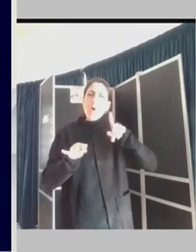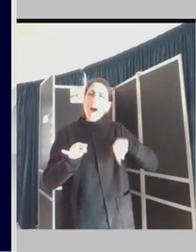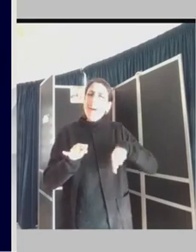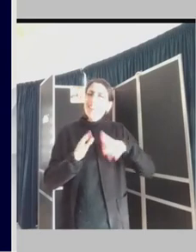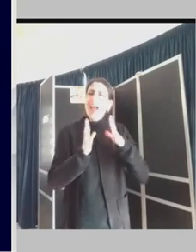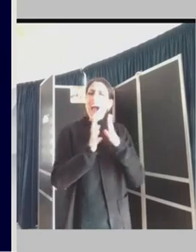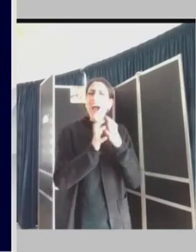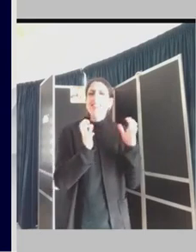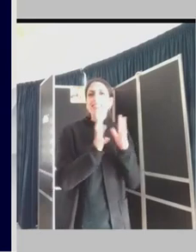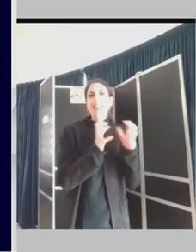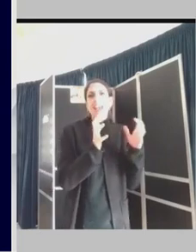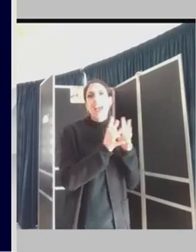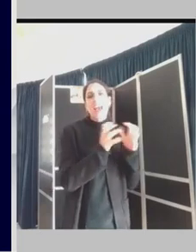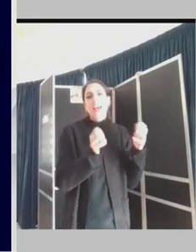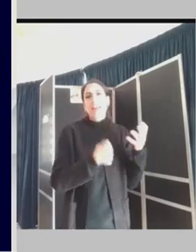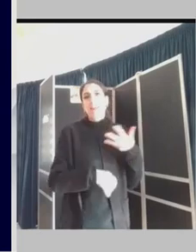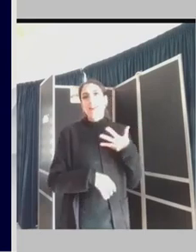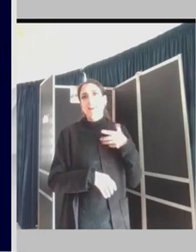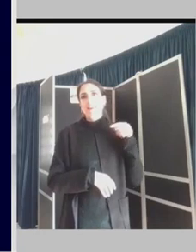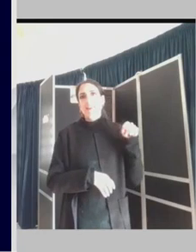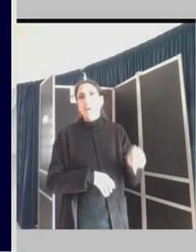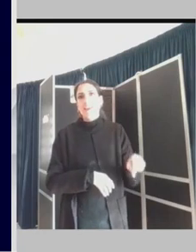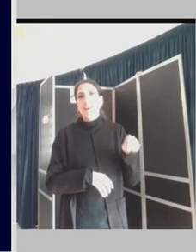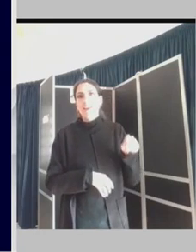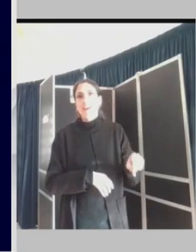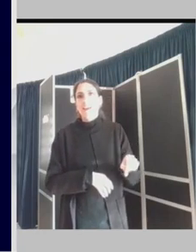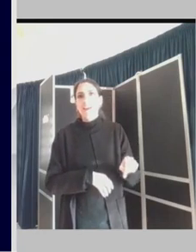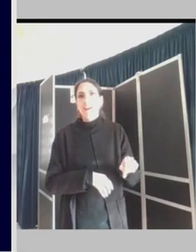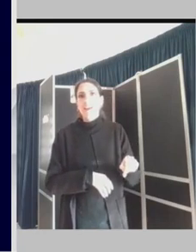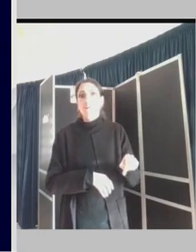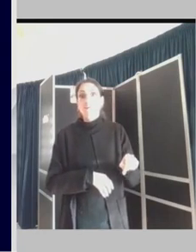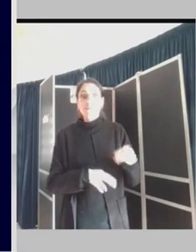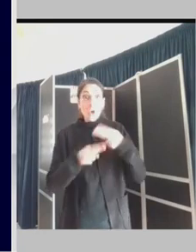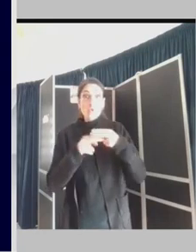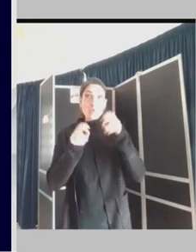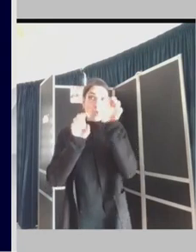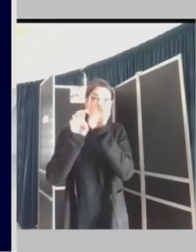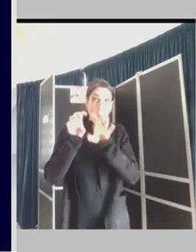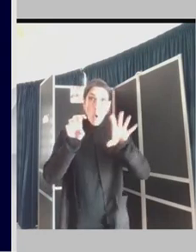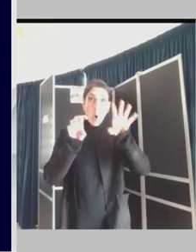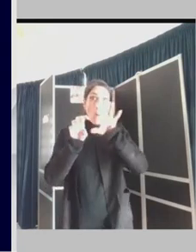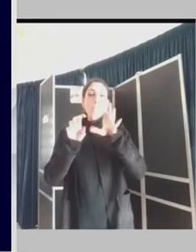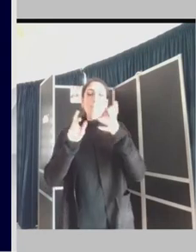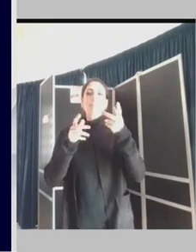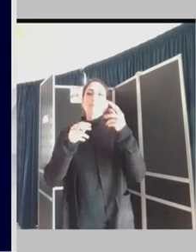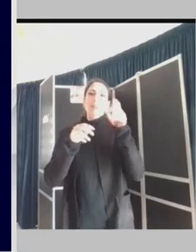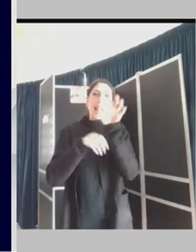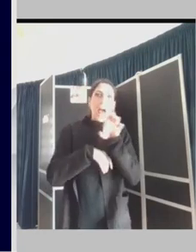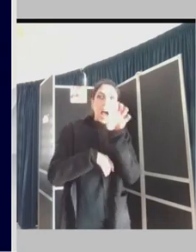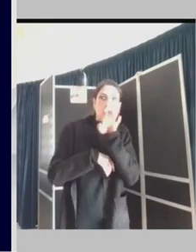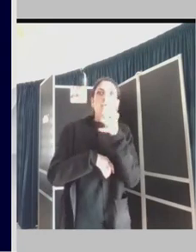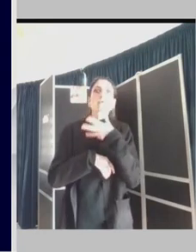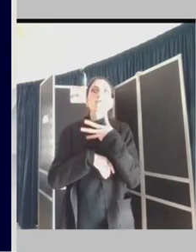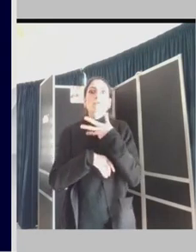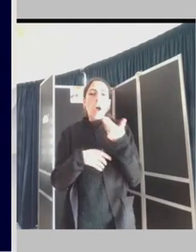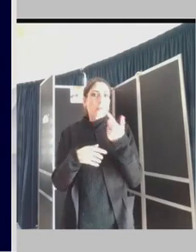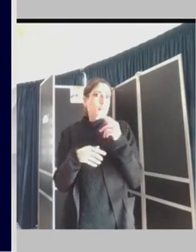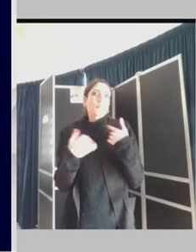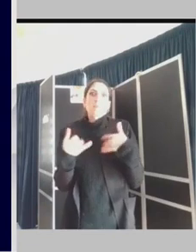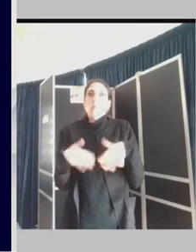il territorio dove ci sono le più importanti società italiane che hanno sede, uffici